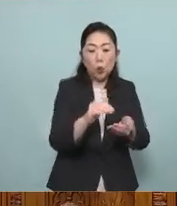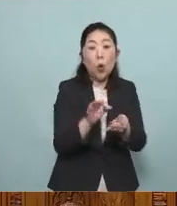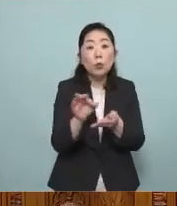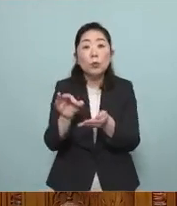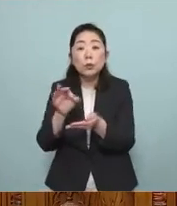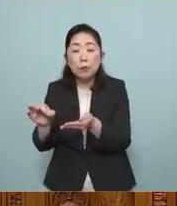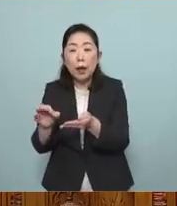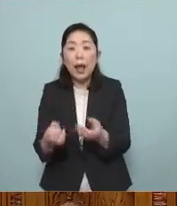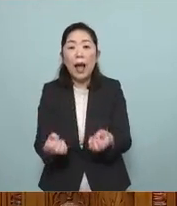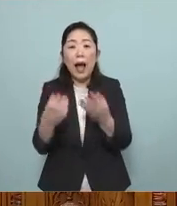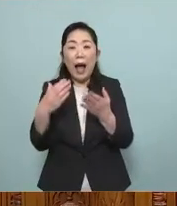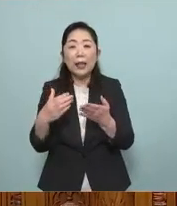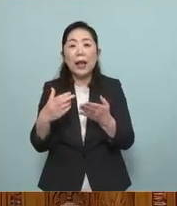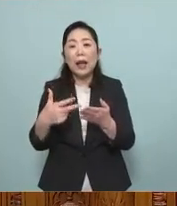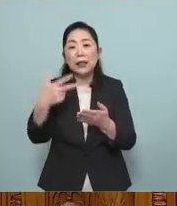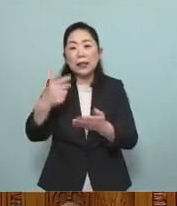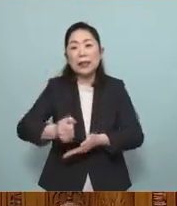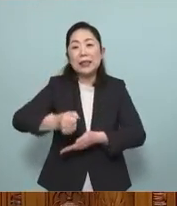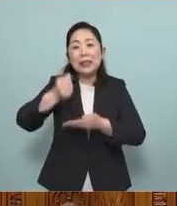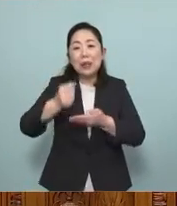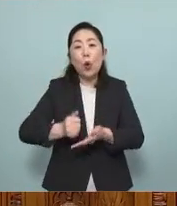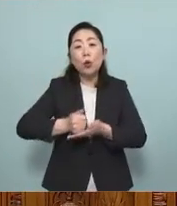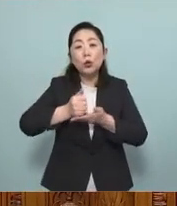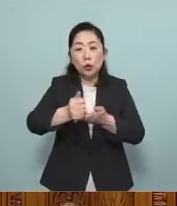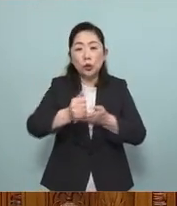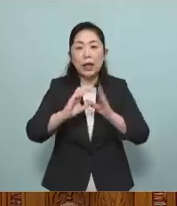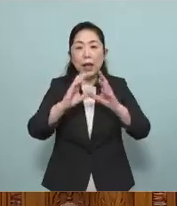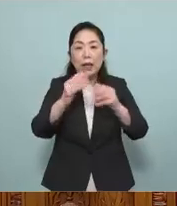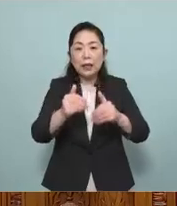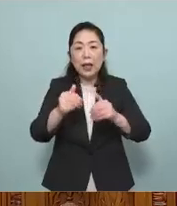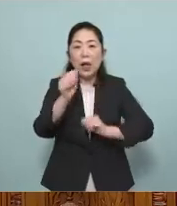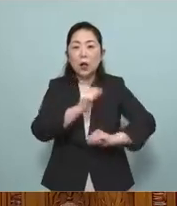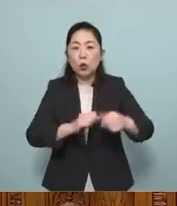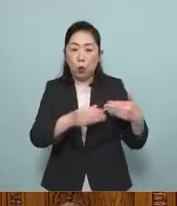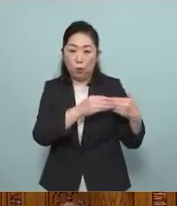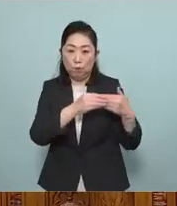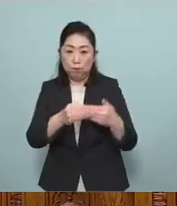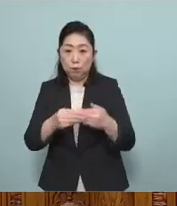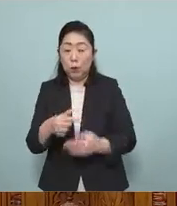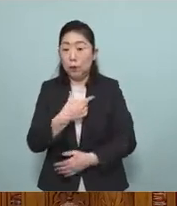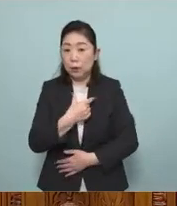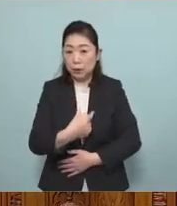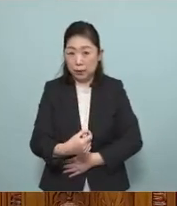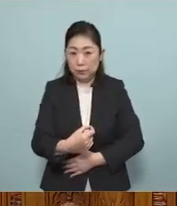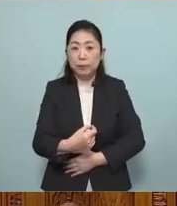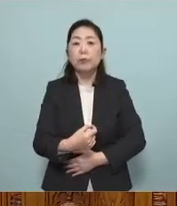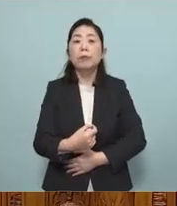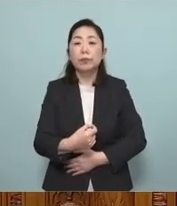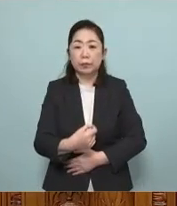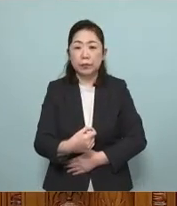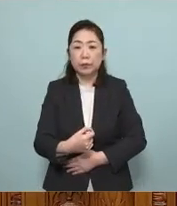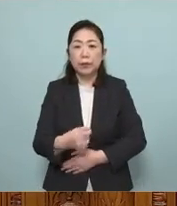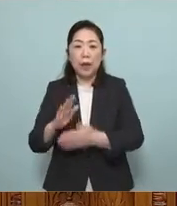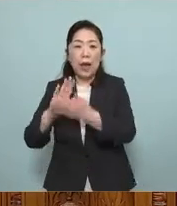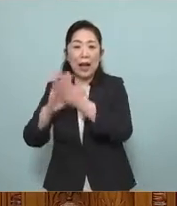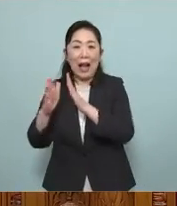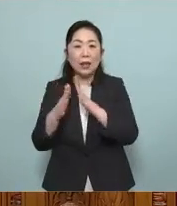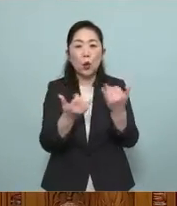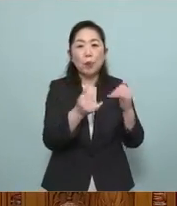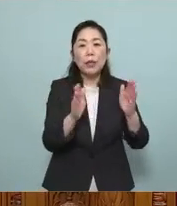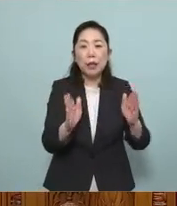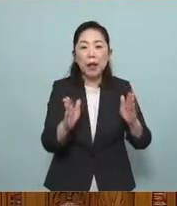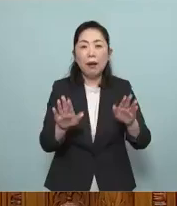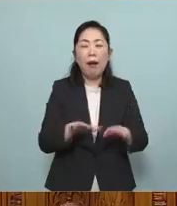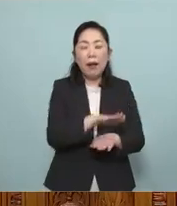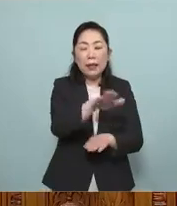しい資本主義によって、この世界の動きを主導していきます。官と民が全体像を